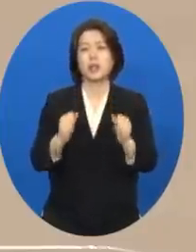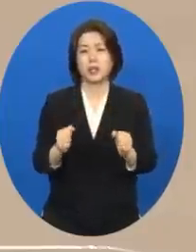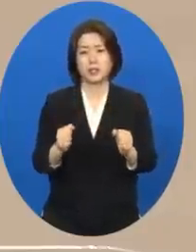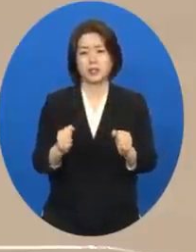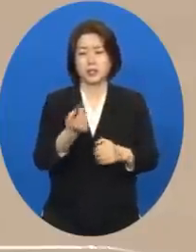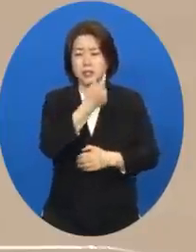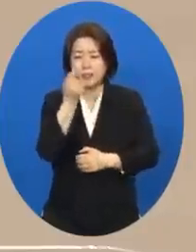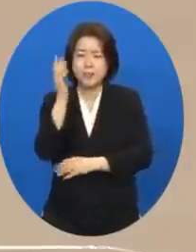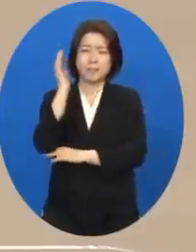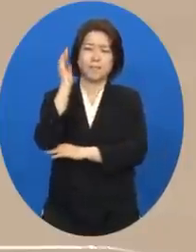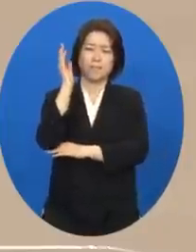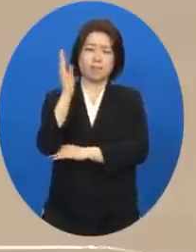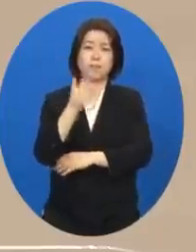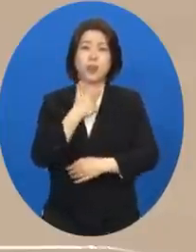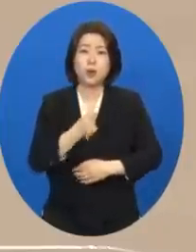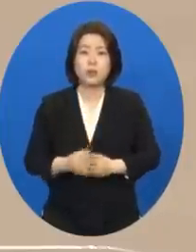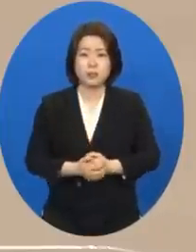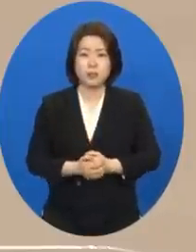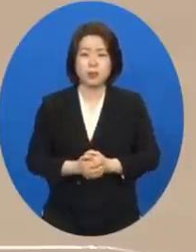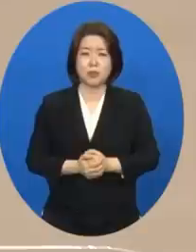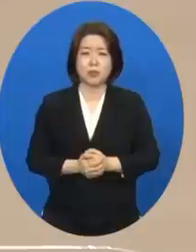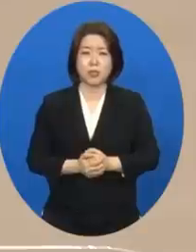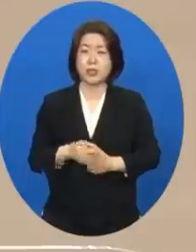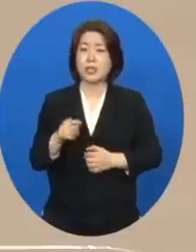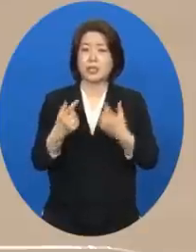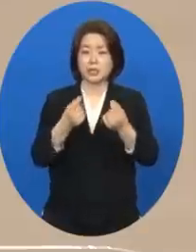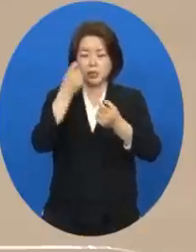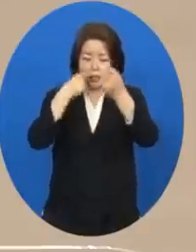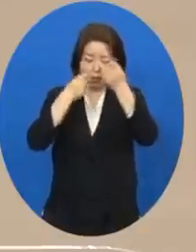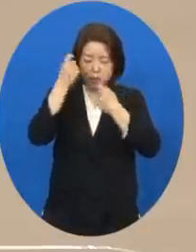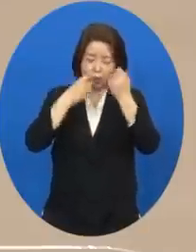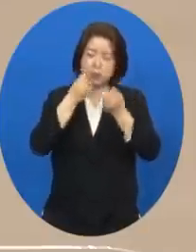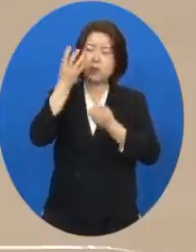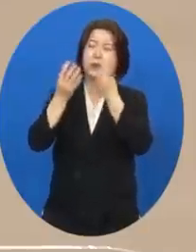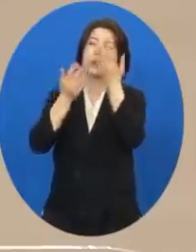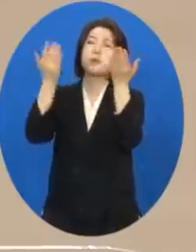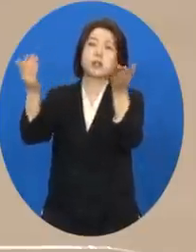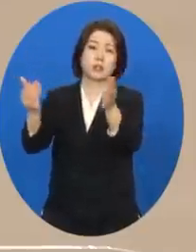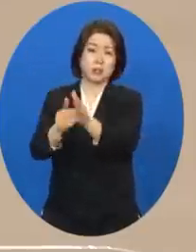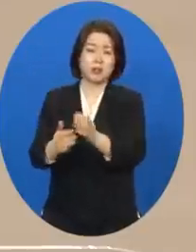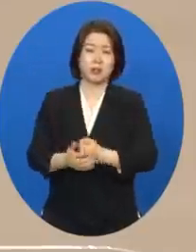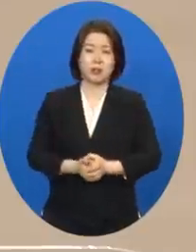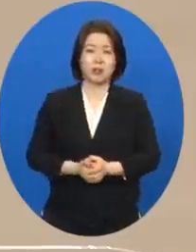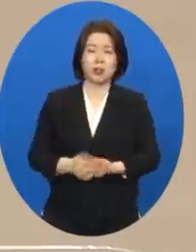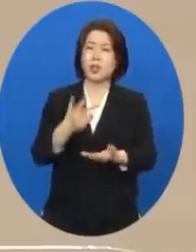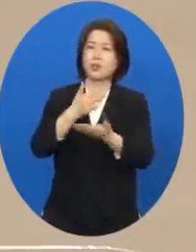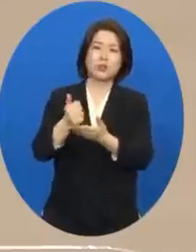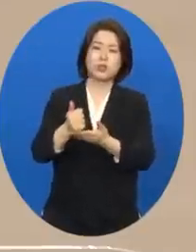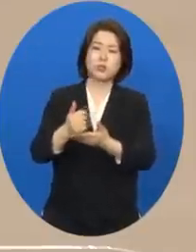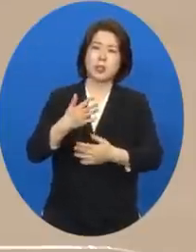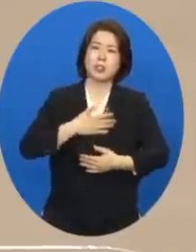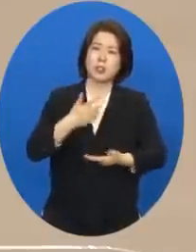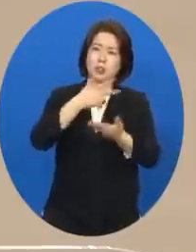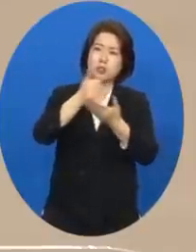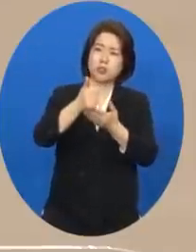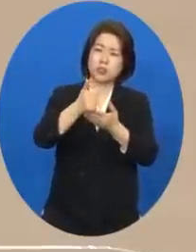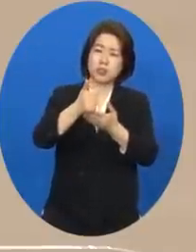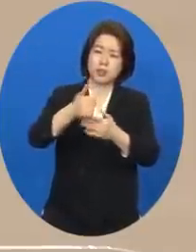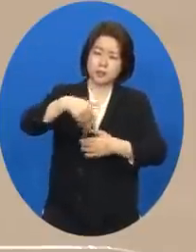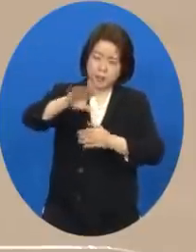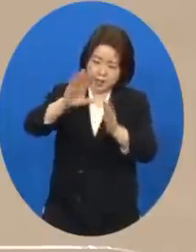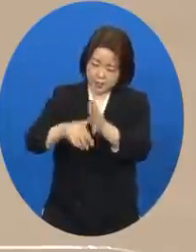증거 할 겁니다 그렇게 정말 눈물로 고백했어요 주님 저는 주님 앞에 갈 때까지